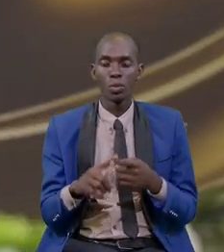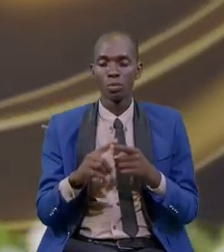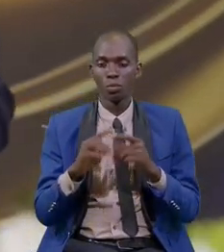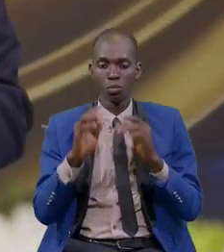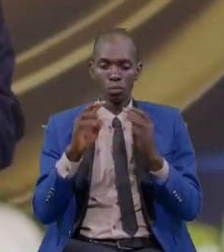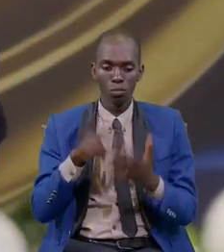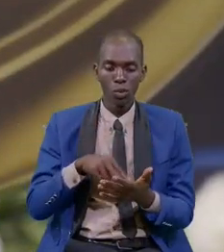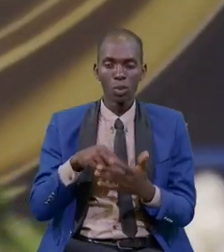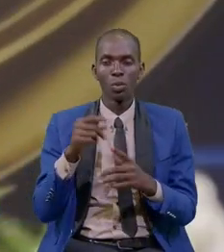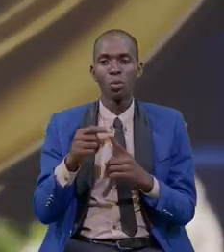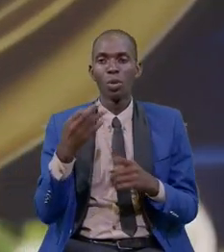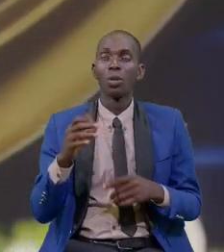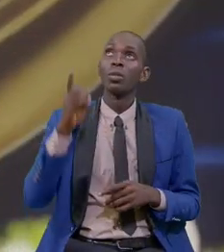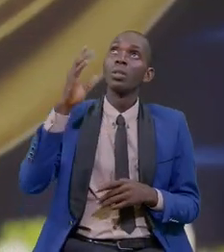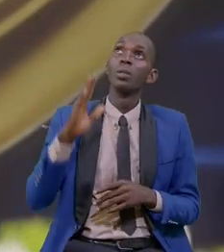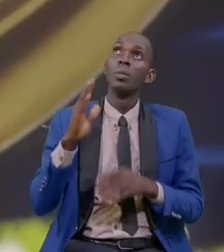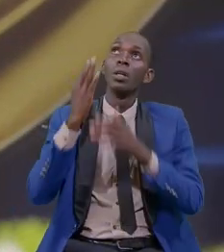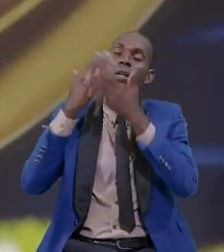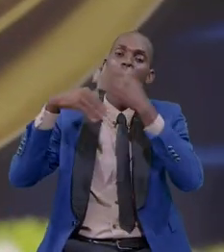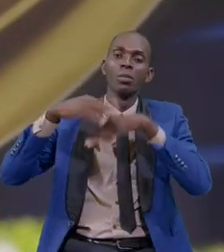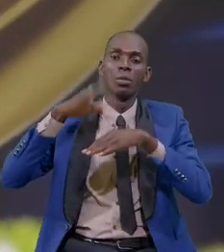de Dieu. Le ciel va vous récompenser.